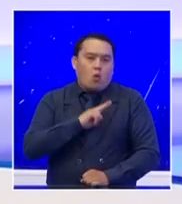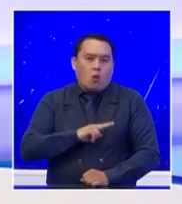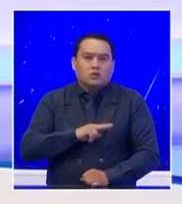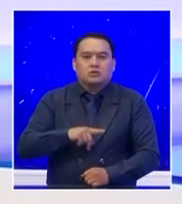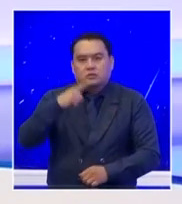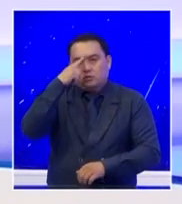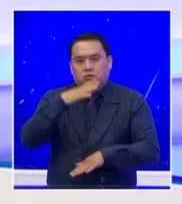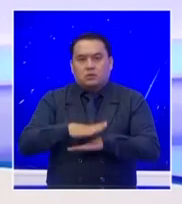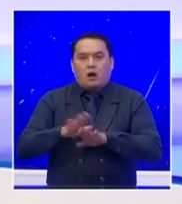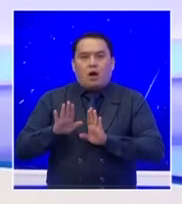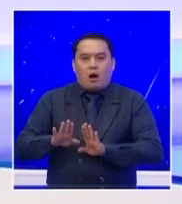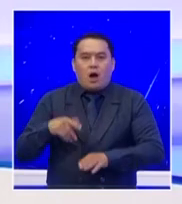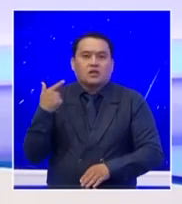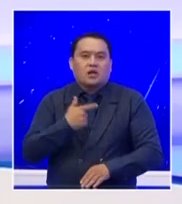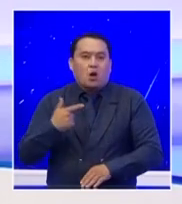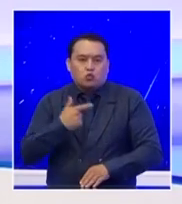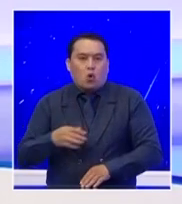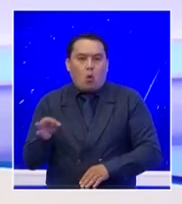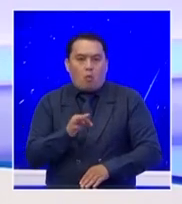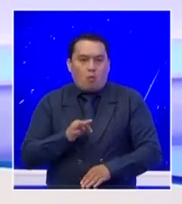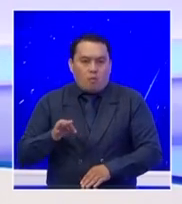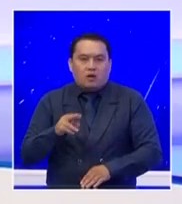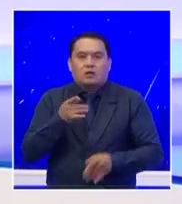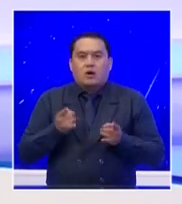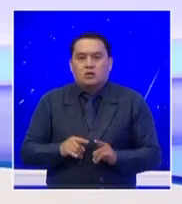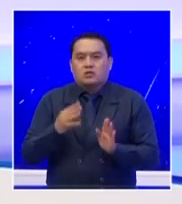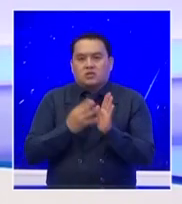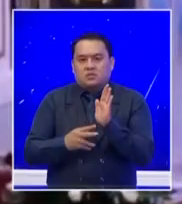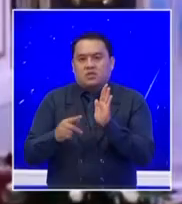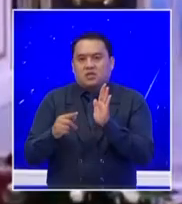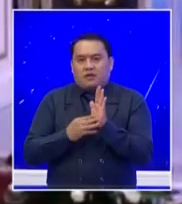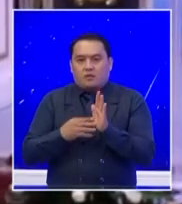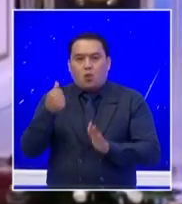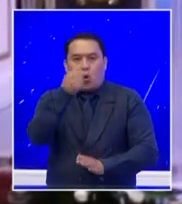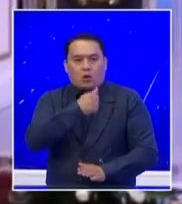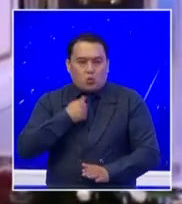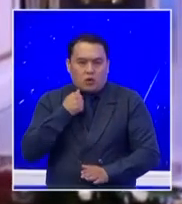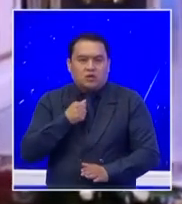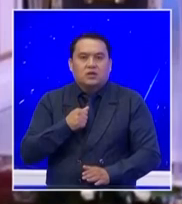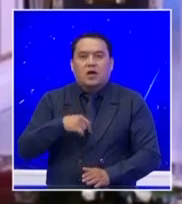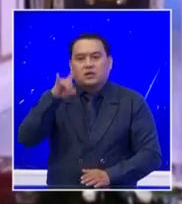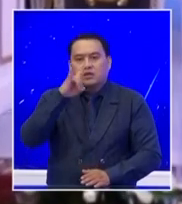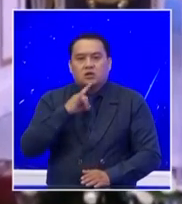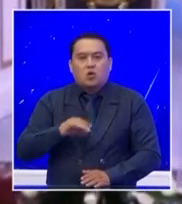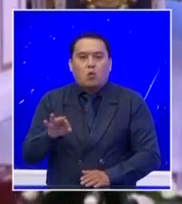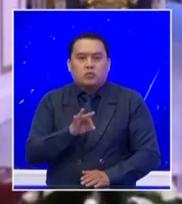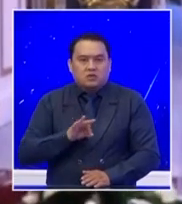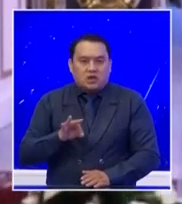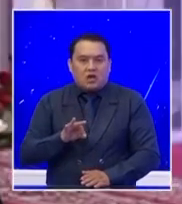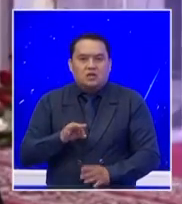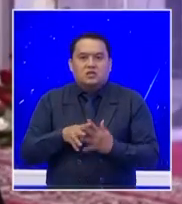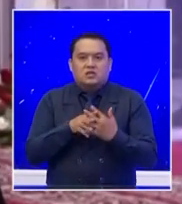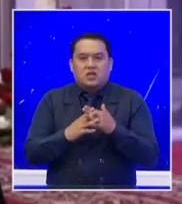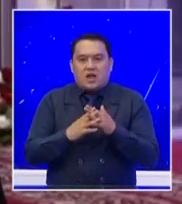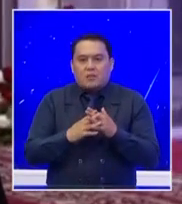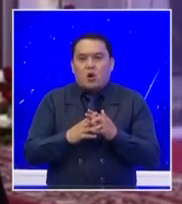посту заместителя акима от Атырауской области. Серик Шапкенов родился в 1979 году в Западно-Казахстанской области, в селе